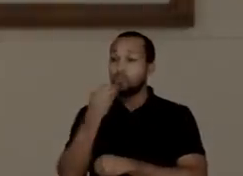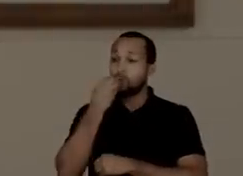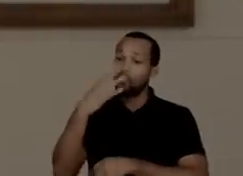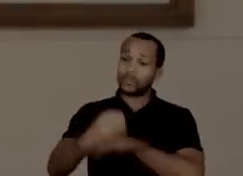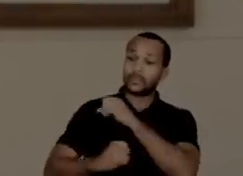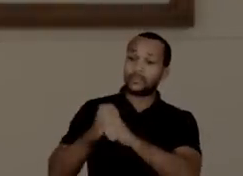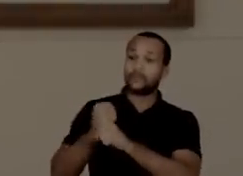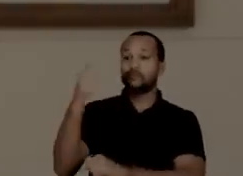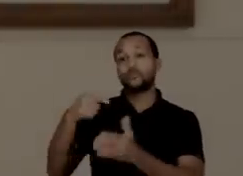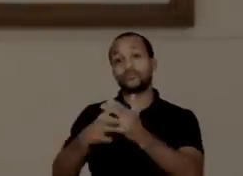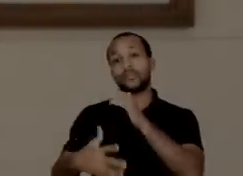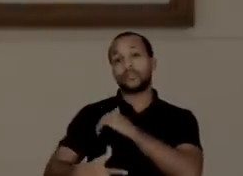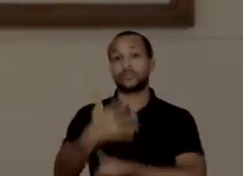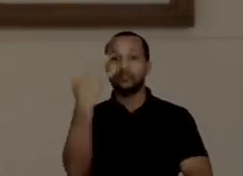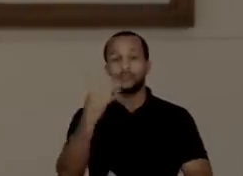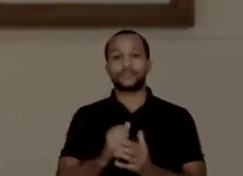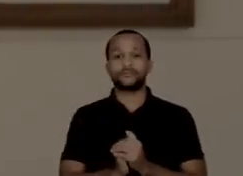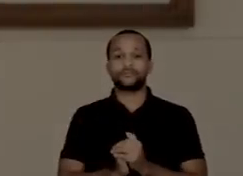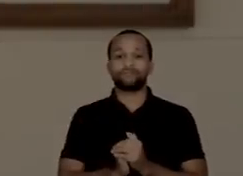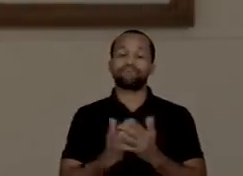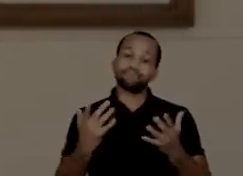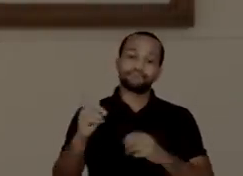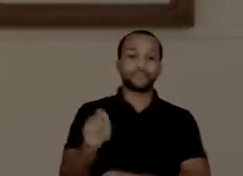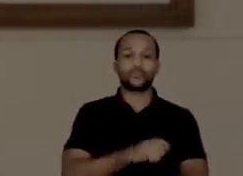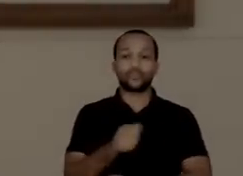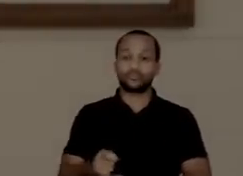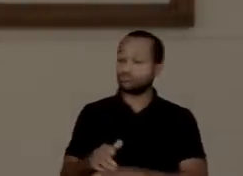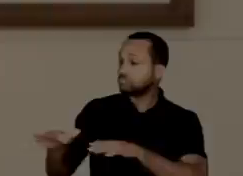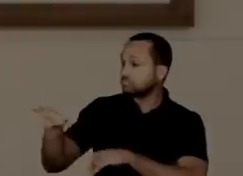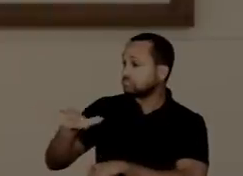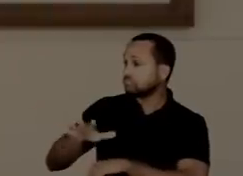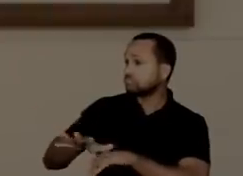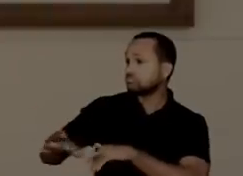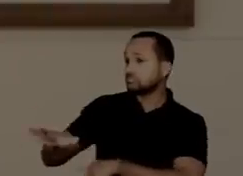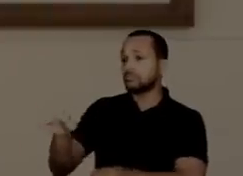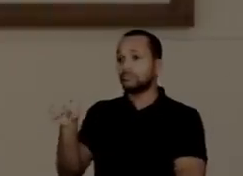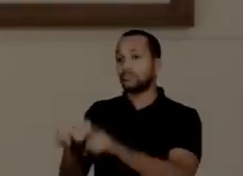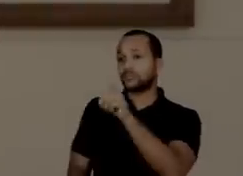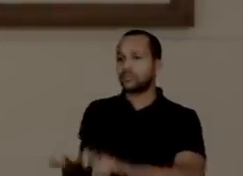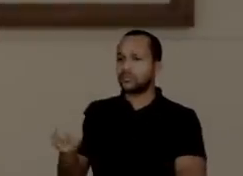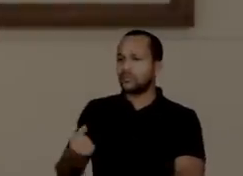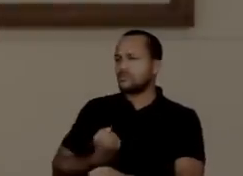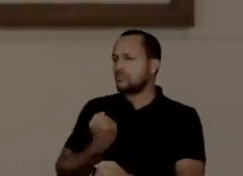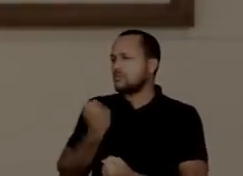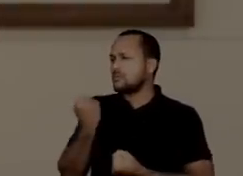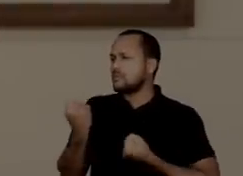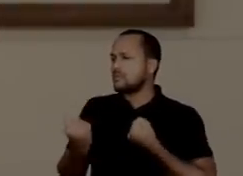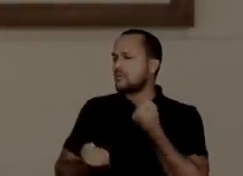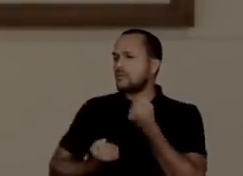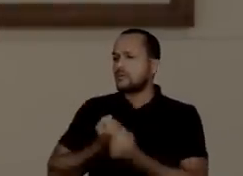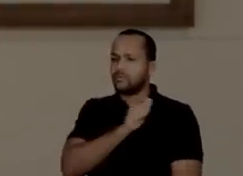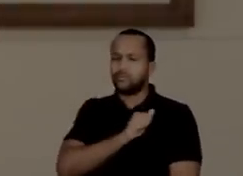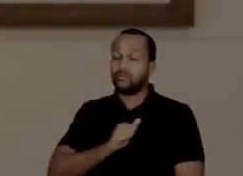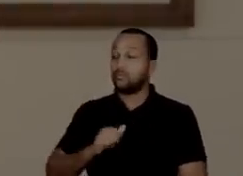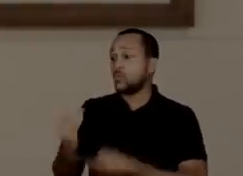Saint-Barth, j'adresse à chacune et à chacun d'entre vous mes vœux les plus sincères de bonne et heureuse année 2015. J'ai